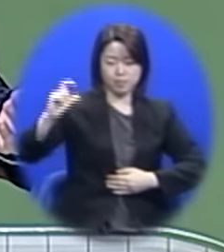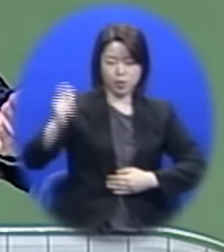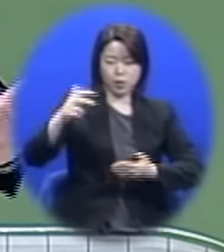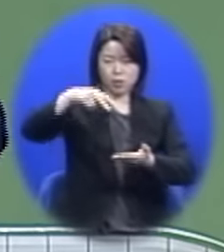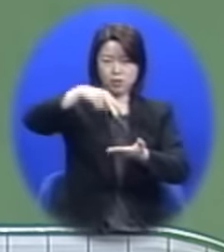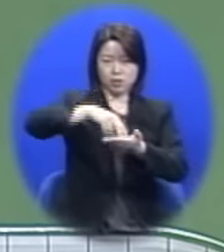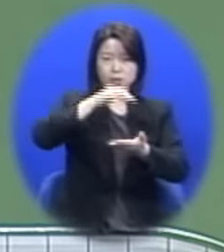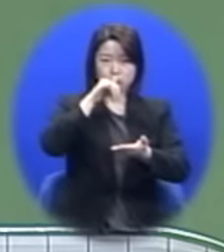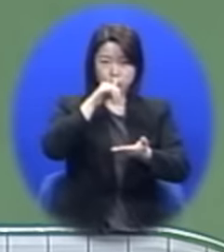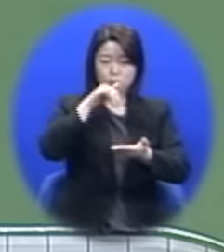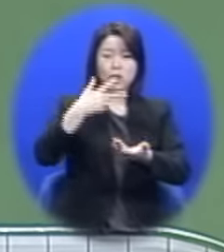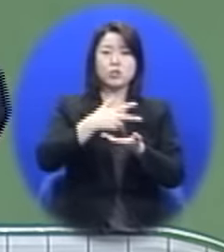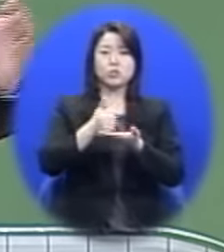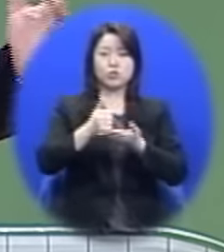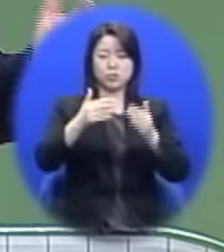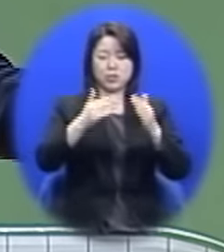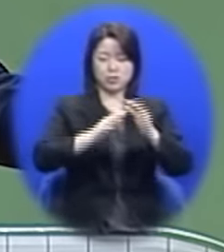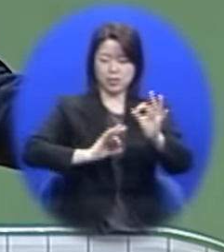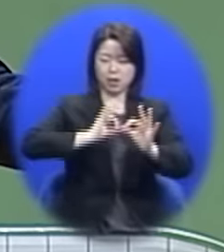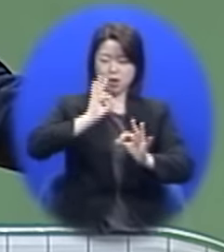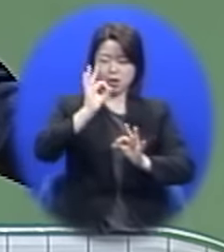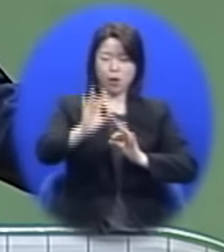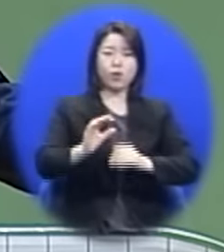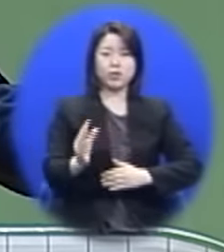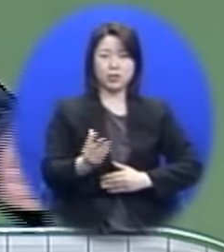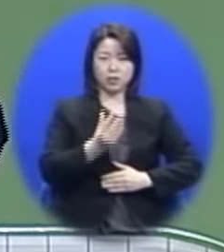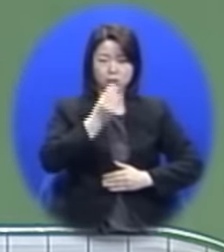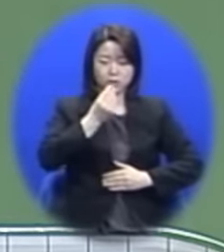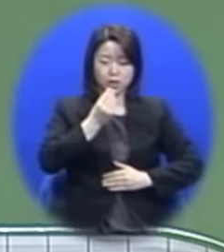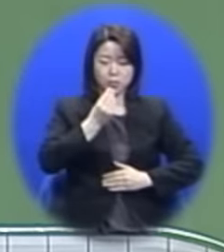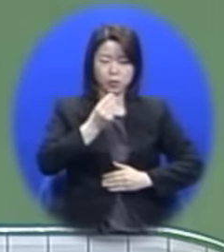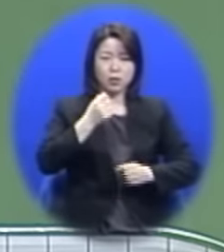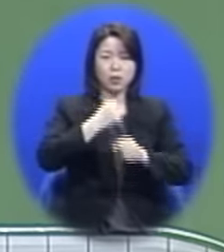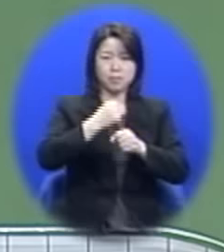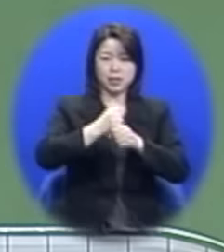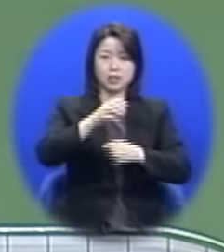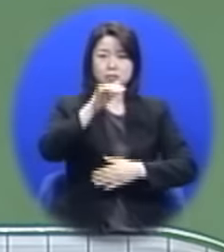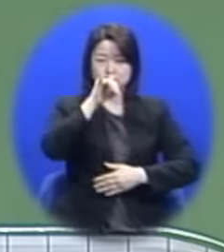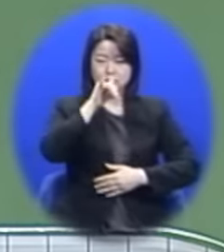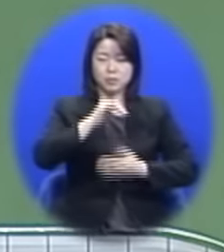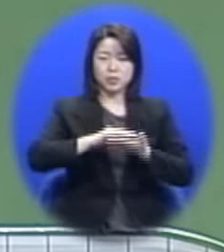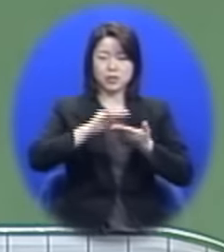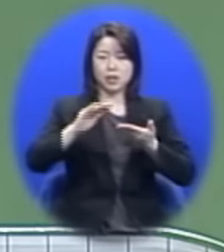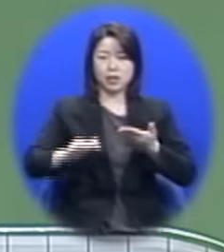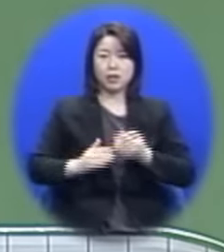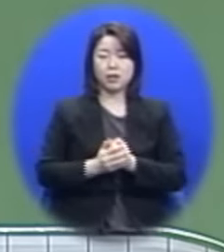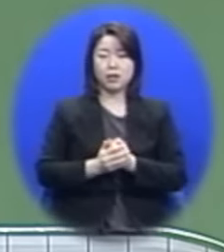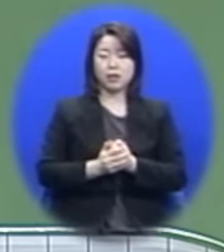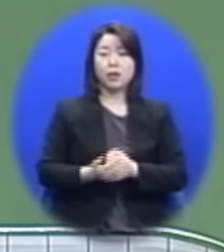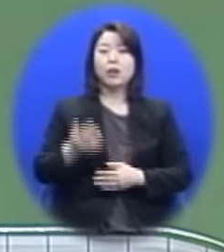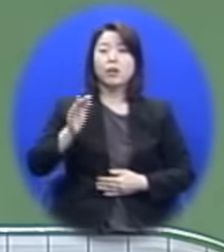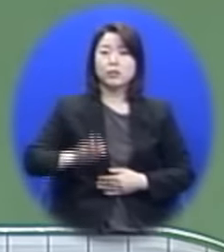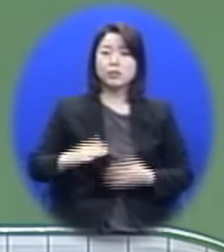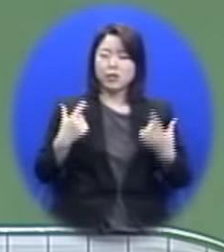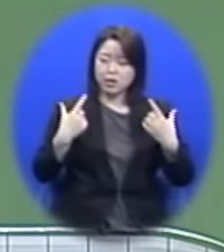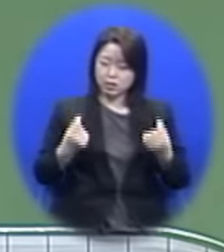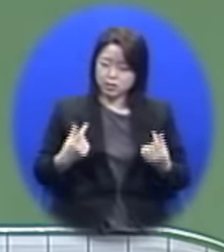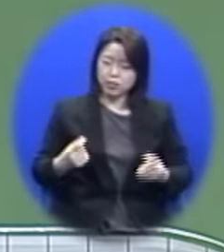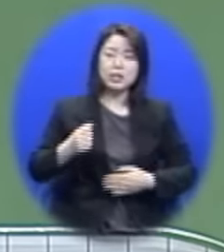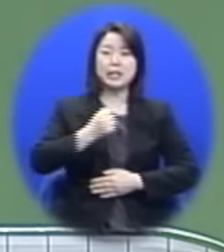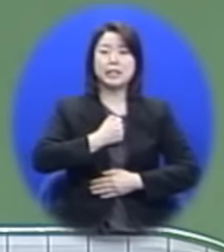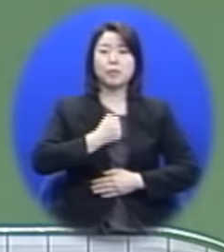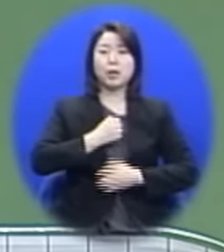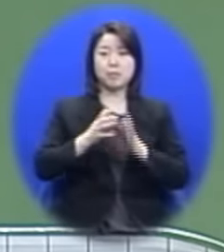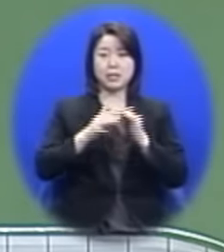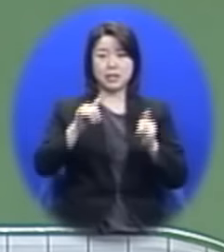있으며 주님의 집은 영원히 거룩함으로 단장하고 있습니다. 그러나 여전히 답답한 분들이